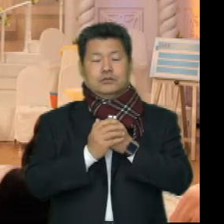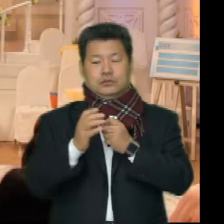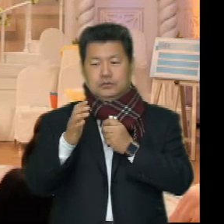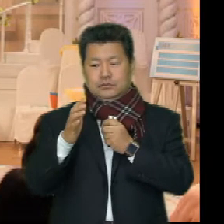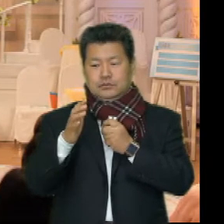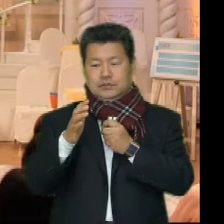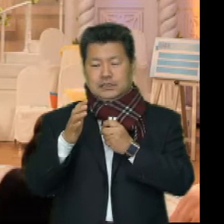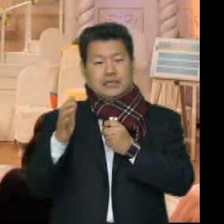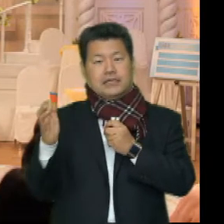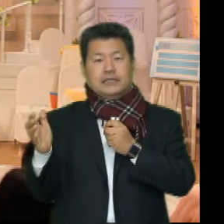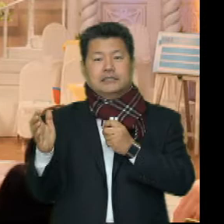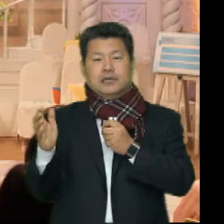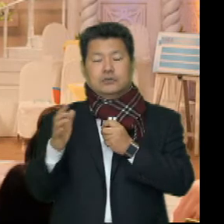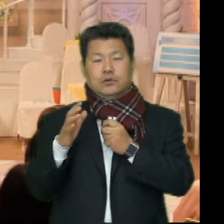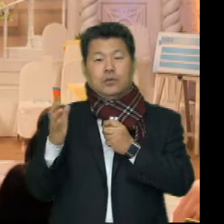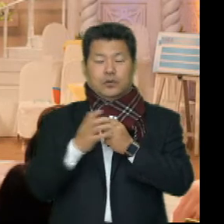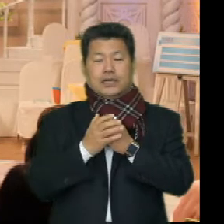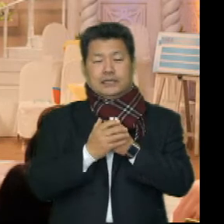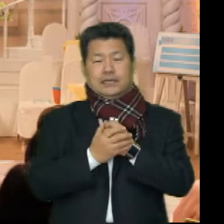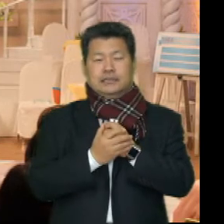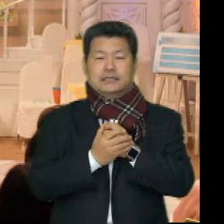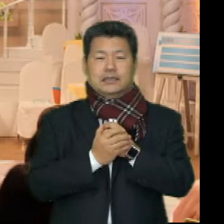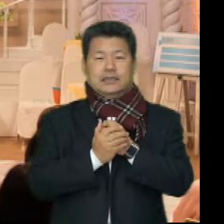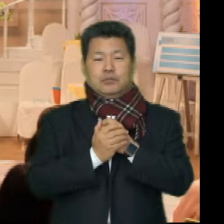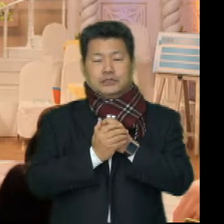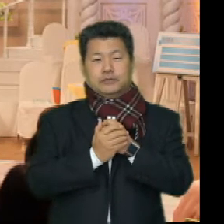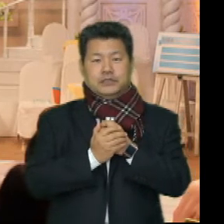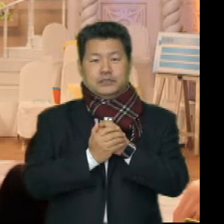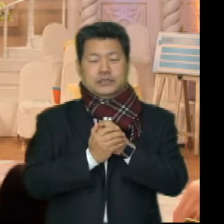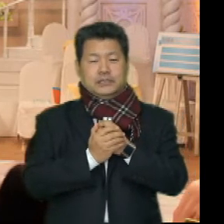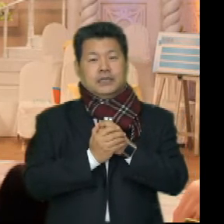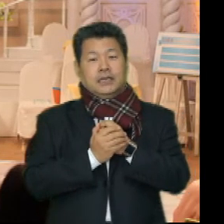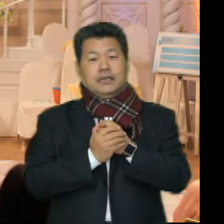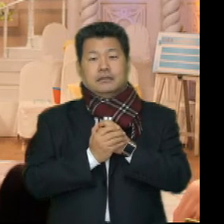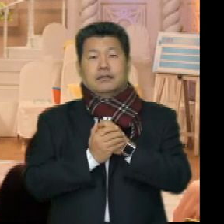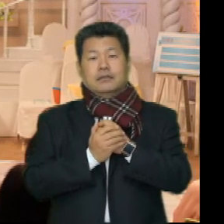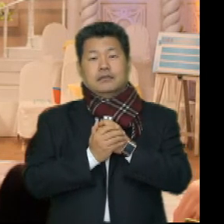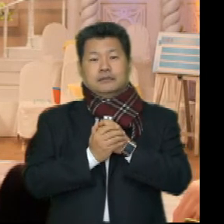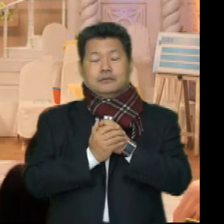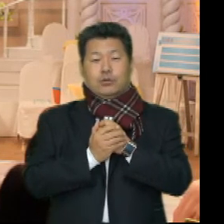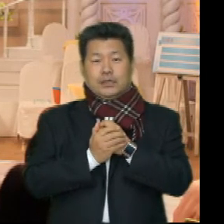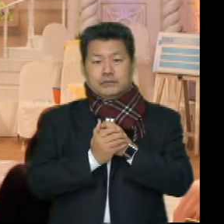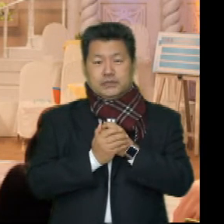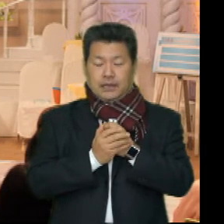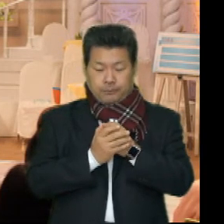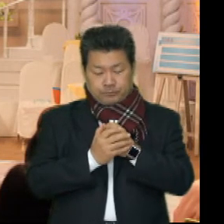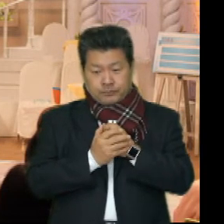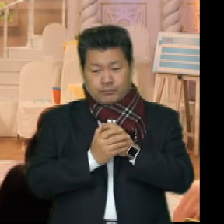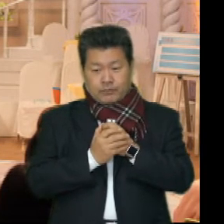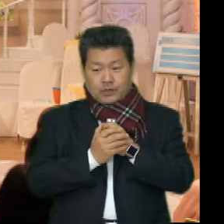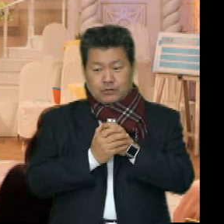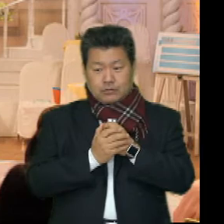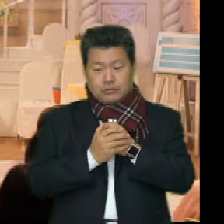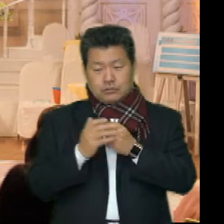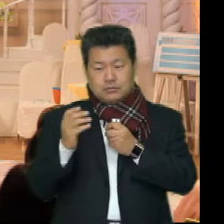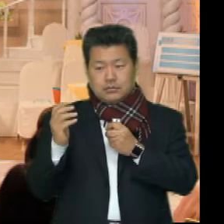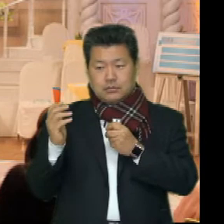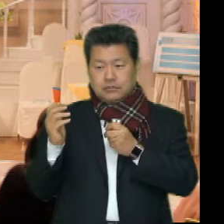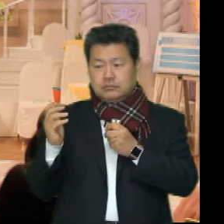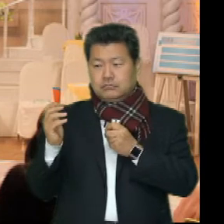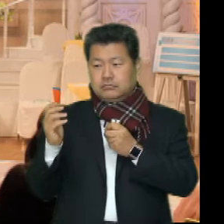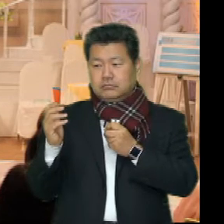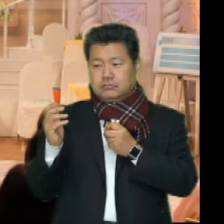깔끔하고 또 이렇게 잘 상하지도 않고 오래 간다 이렇게 말씀을 드렸더니 되게 좋아하십니다.